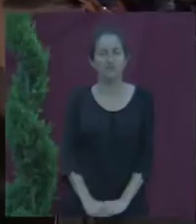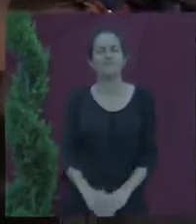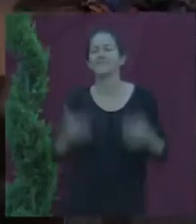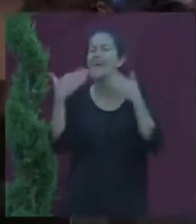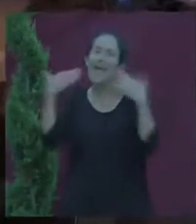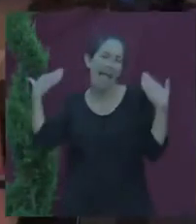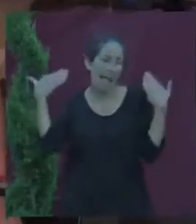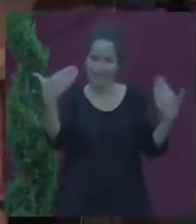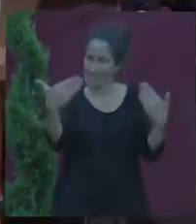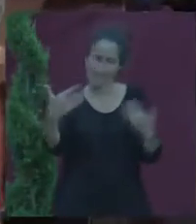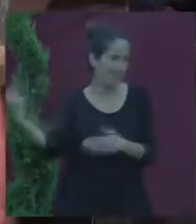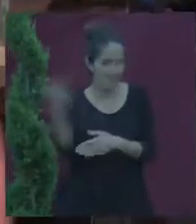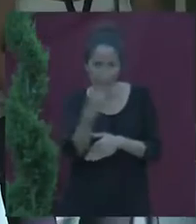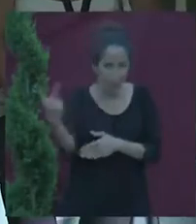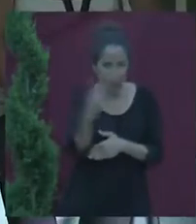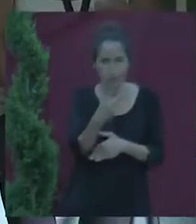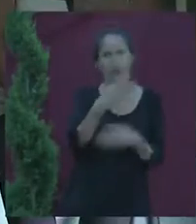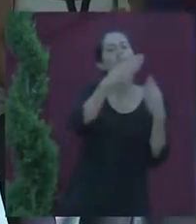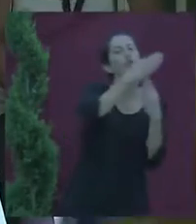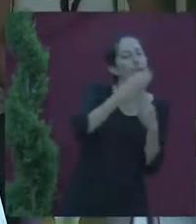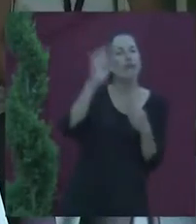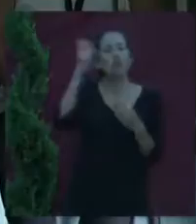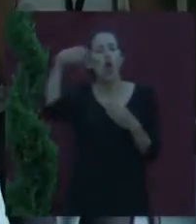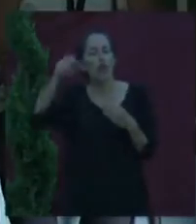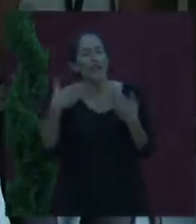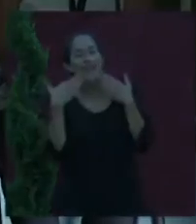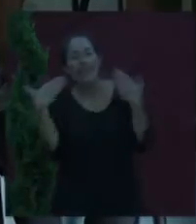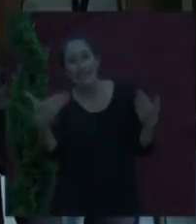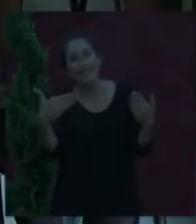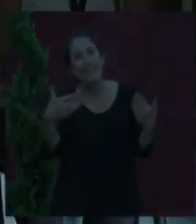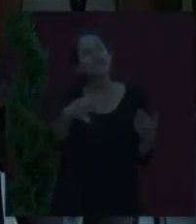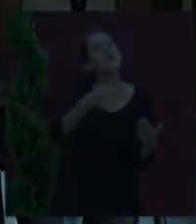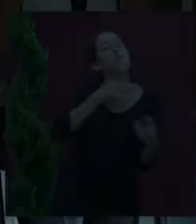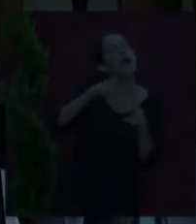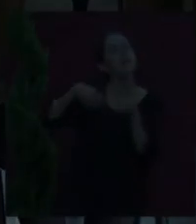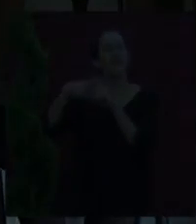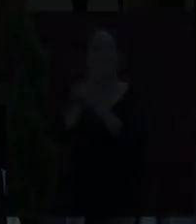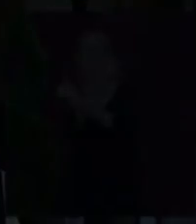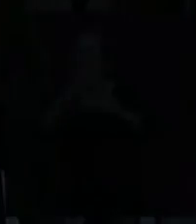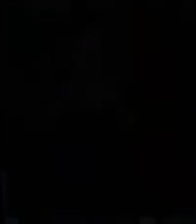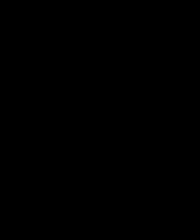Moltíssimes gràcies, Montserrat i Toni, per posar veu i notes a aquests meravellosos versos.